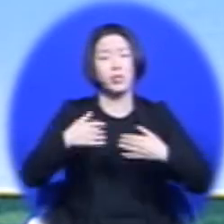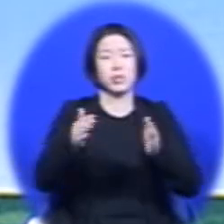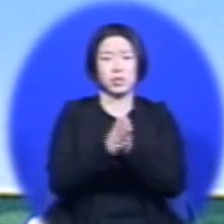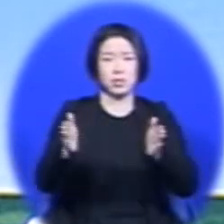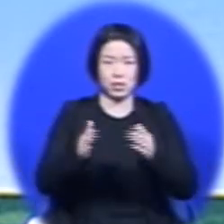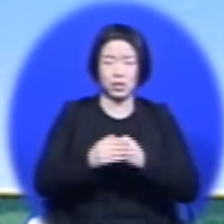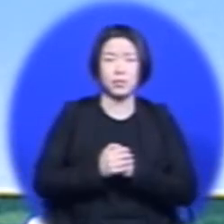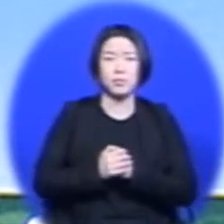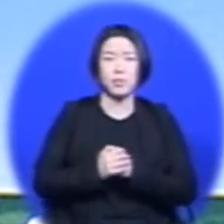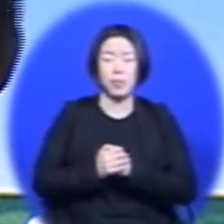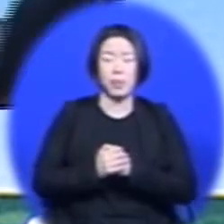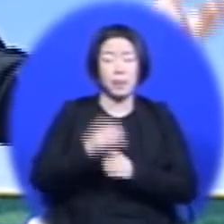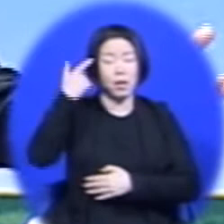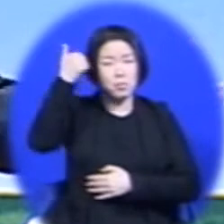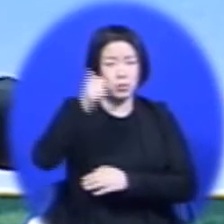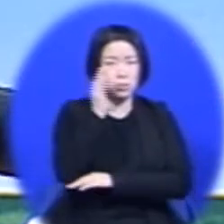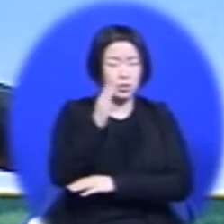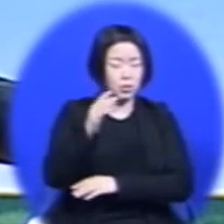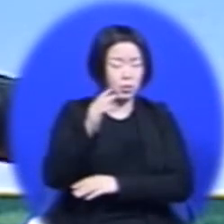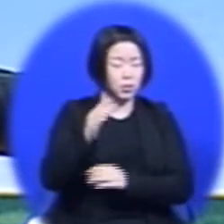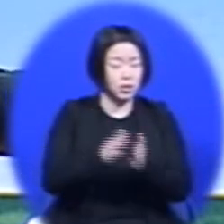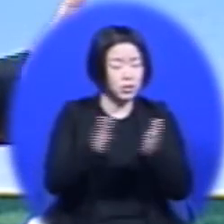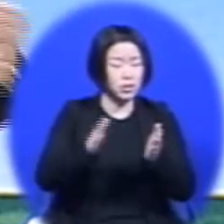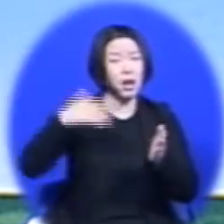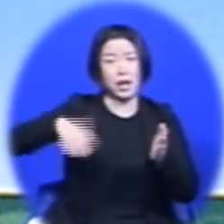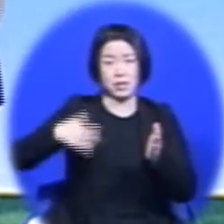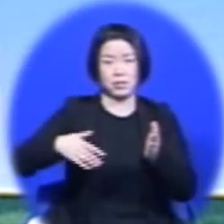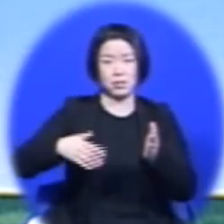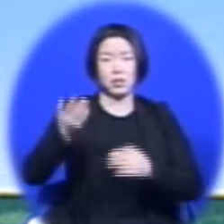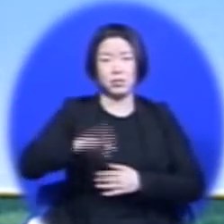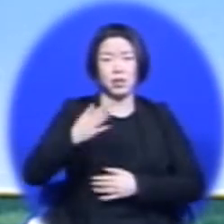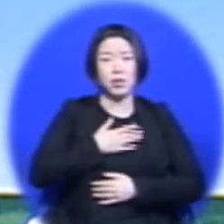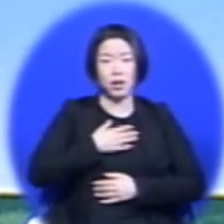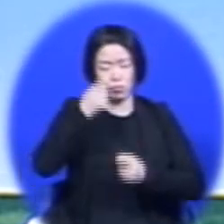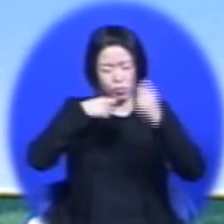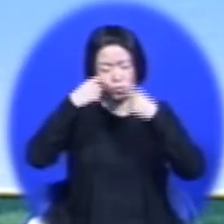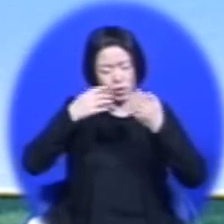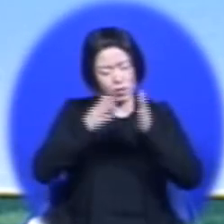시작했습니다. 목사님이 설교를 시작하신 것도 아닌데 막 울기 시작했습니다.